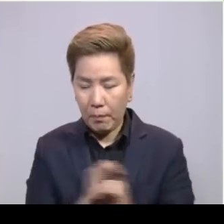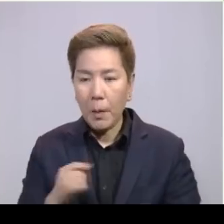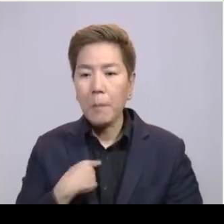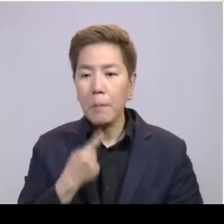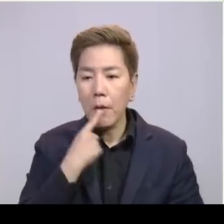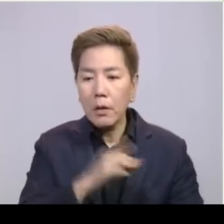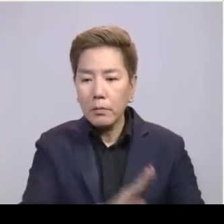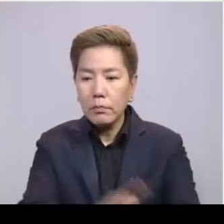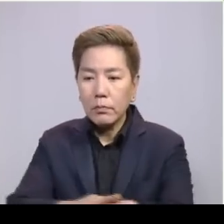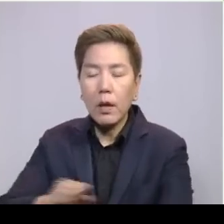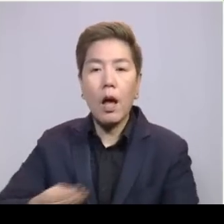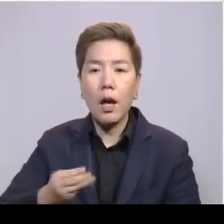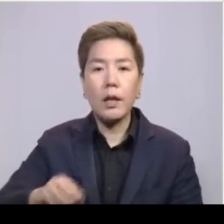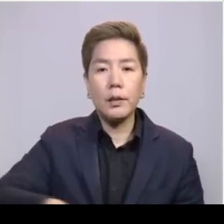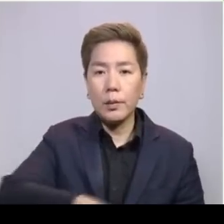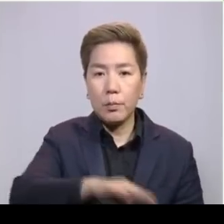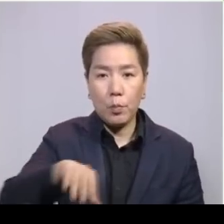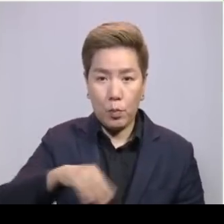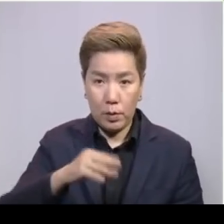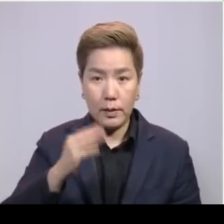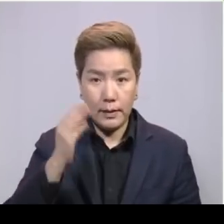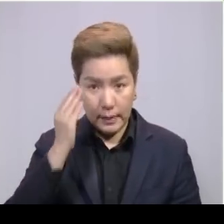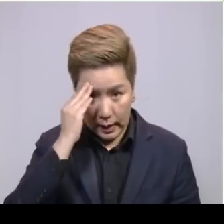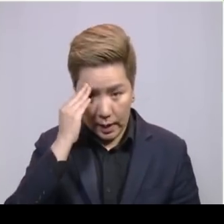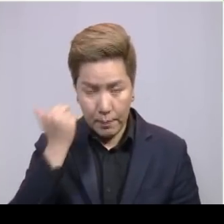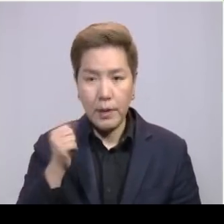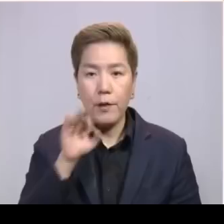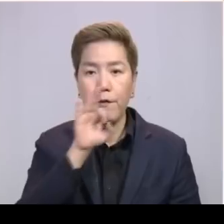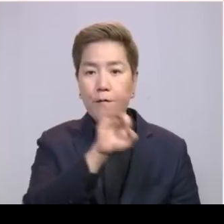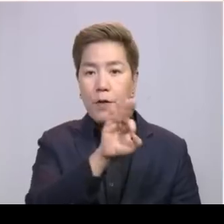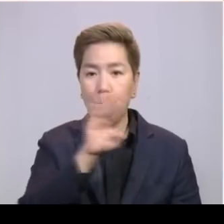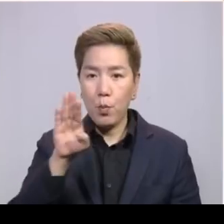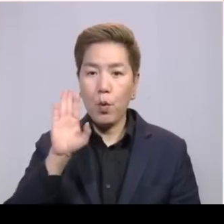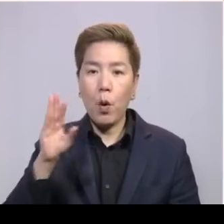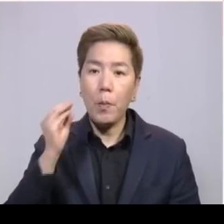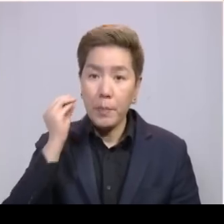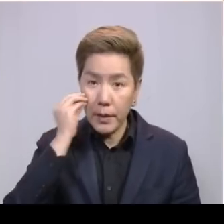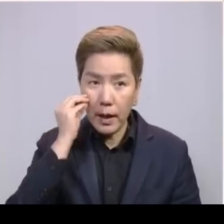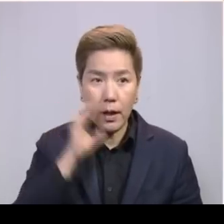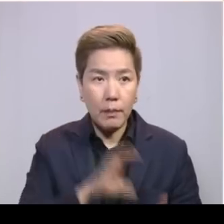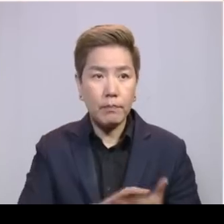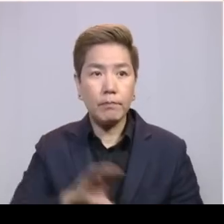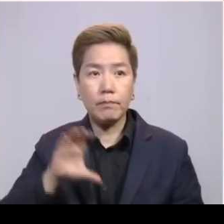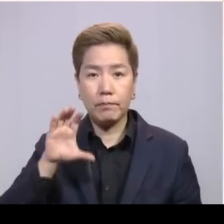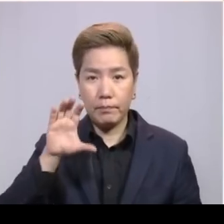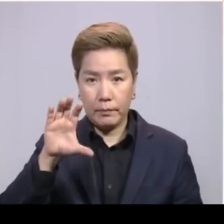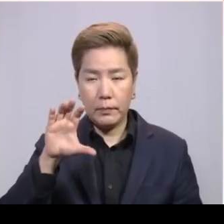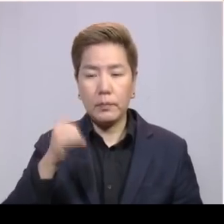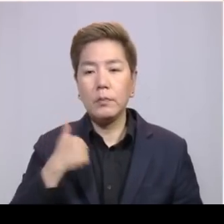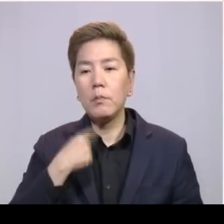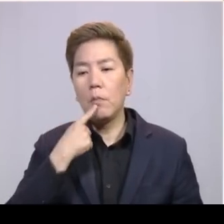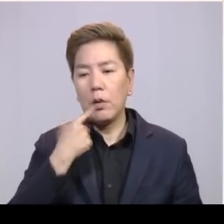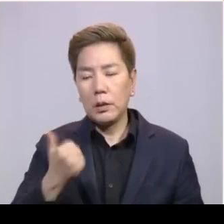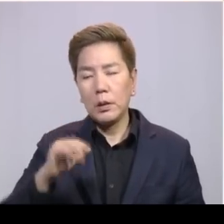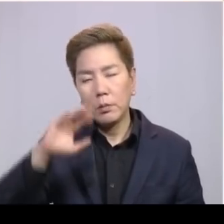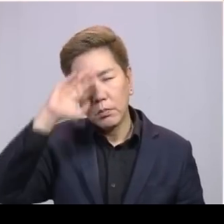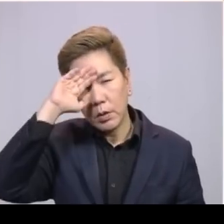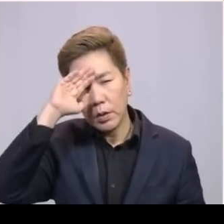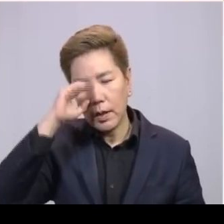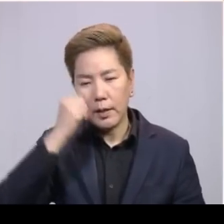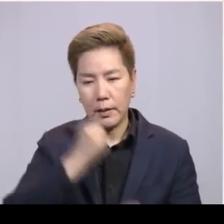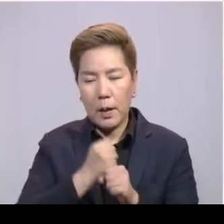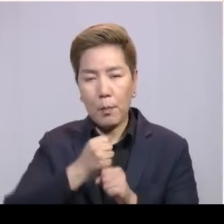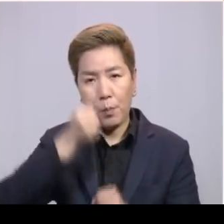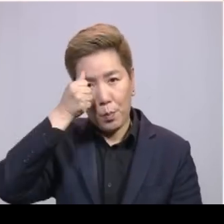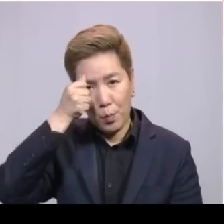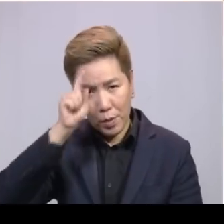ต่อมาครับอีกฟากหนึ่ง Facebookคุณพิธา Facebookพี่ธารลิ้มเจริญรัตน์ก็โพสต์ข้อความบอกไม่ค่อยสบายของด